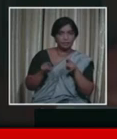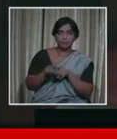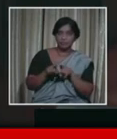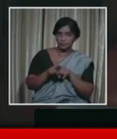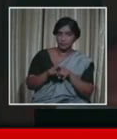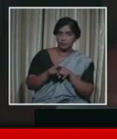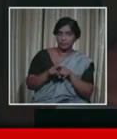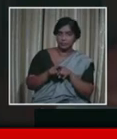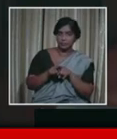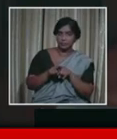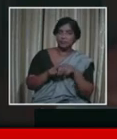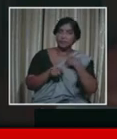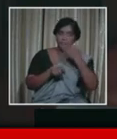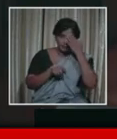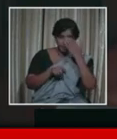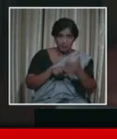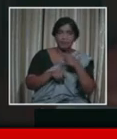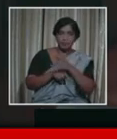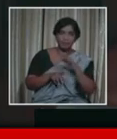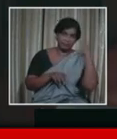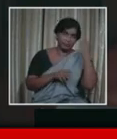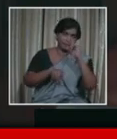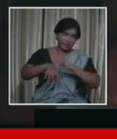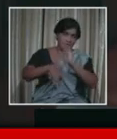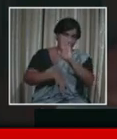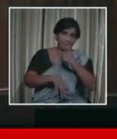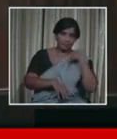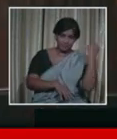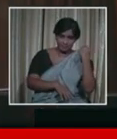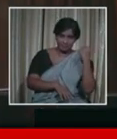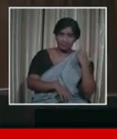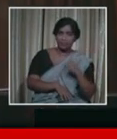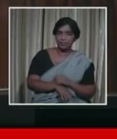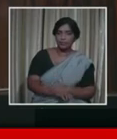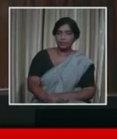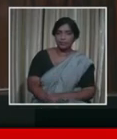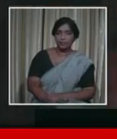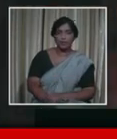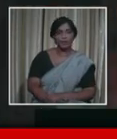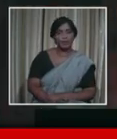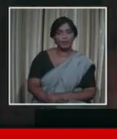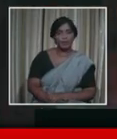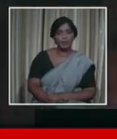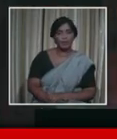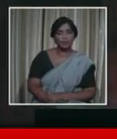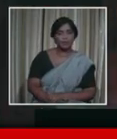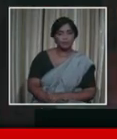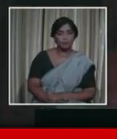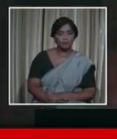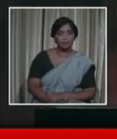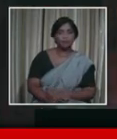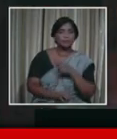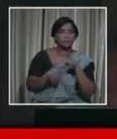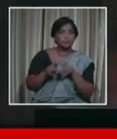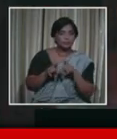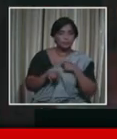Please. Right, let me. Inna ko ida pasha katha karan. Garu mandi ma weda gatu dira khatu tu karan. Inna it's not. No, eminta garu katha na ke tumani ekai